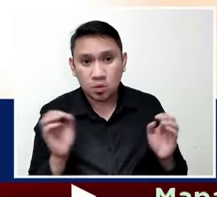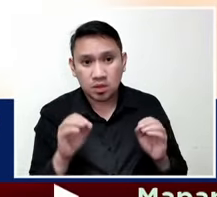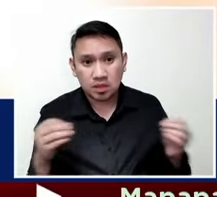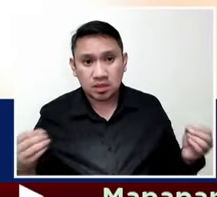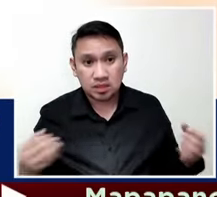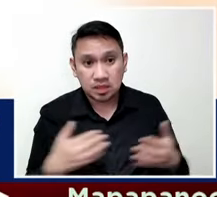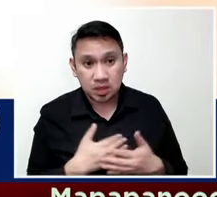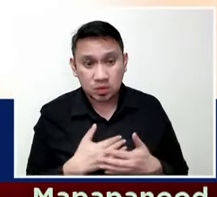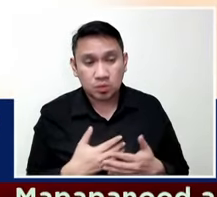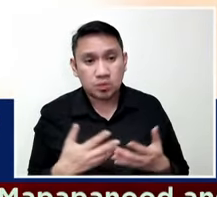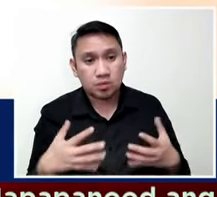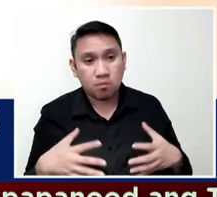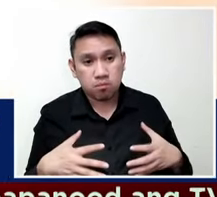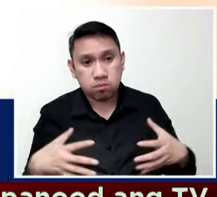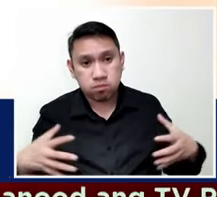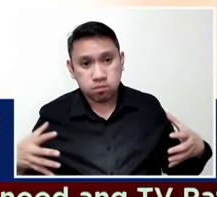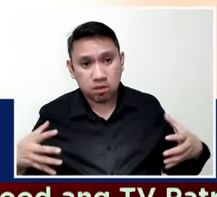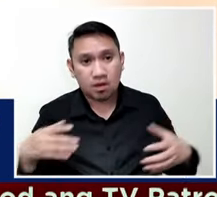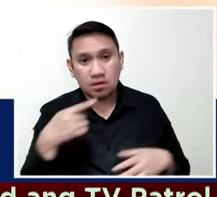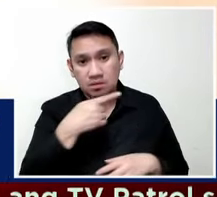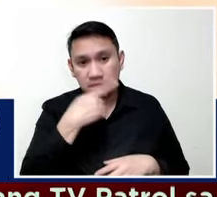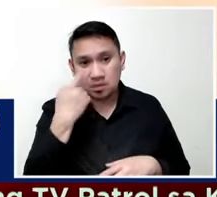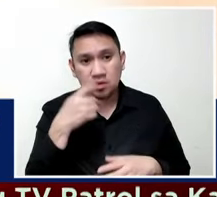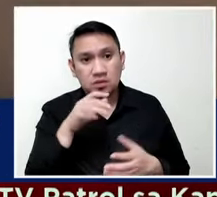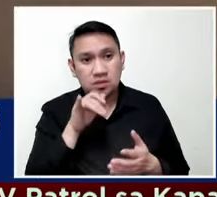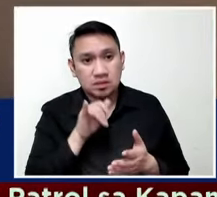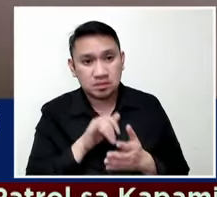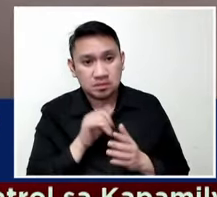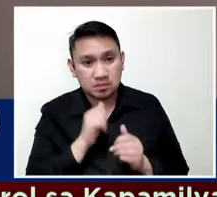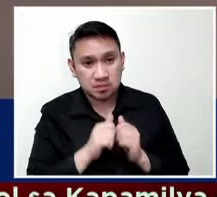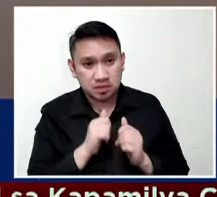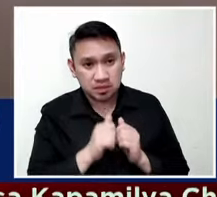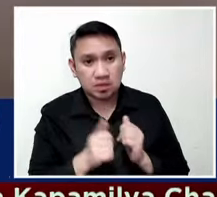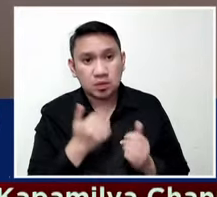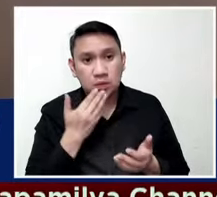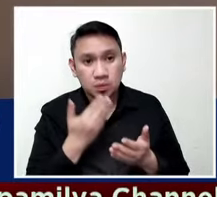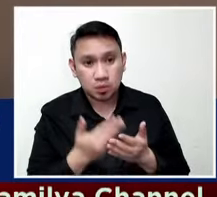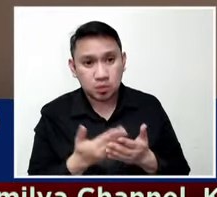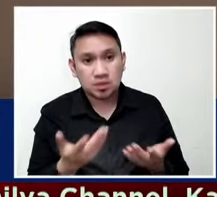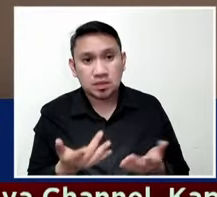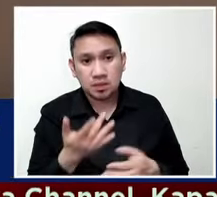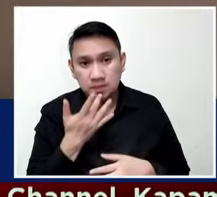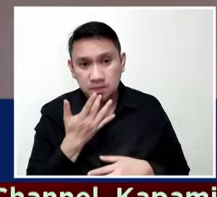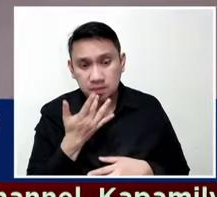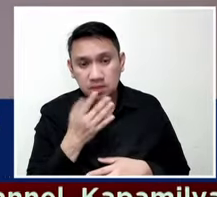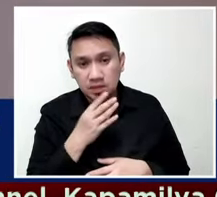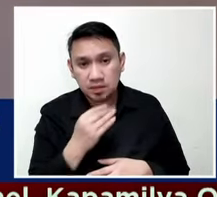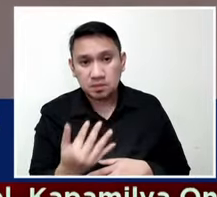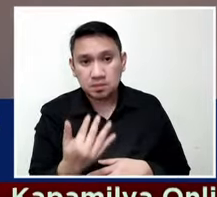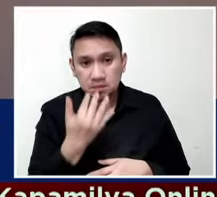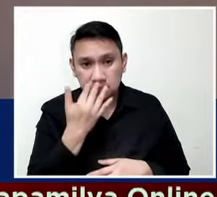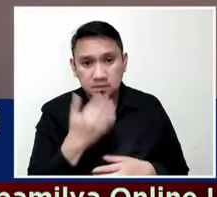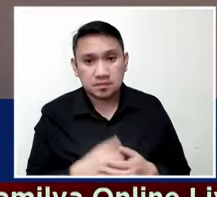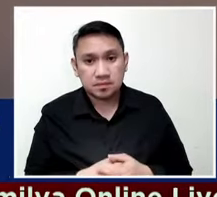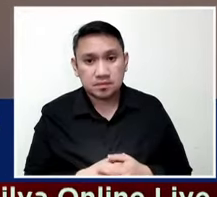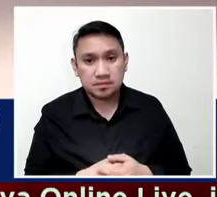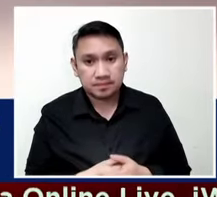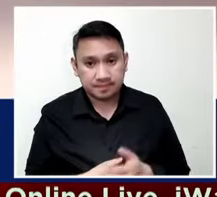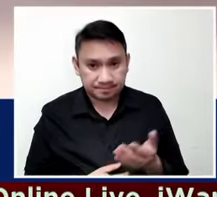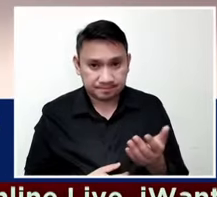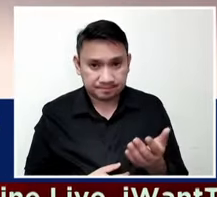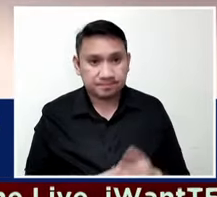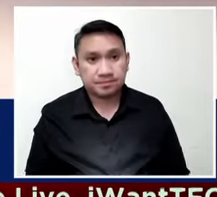madagdagan ng timbang sa simula dahil senyales itong gumaganda na ang panlasa at pangamoy. Ara